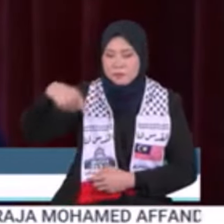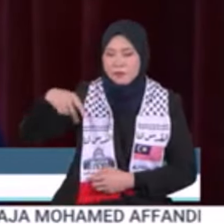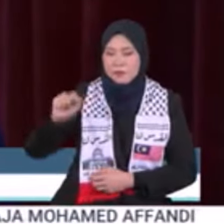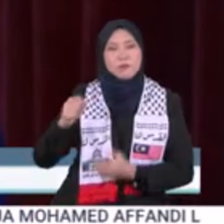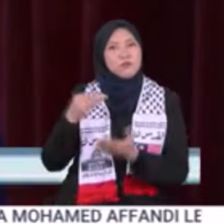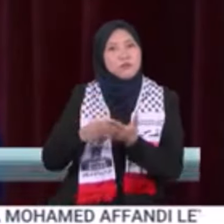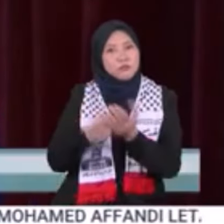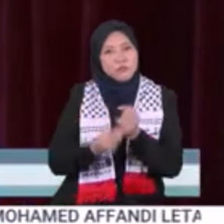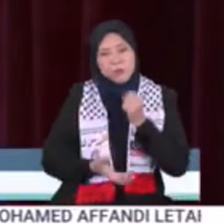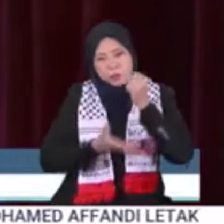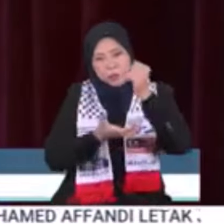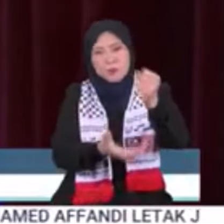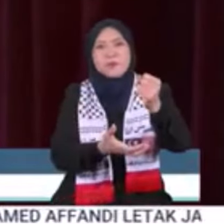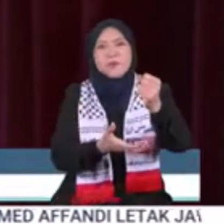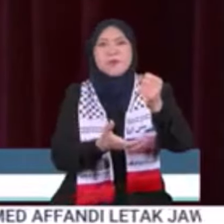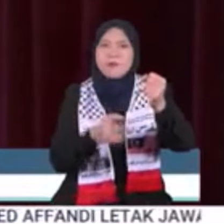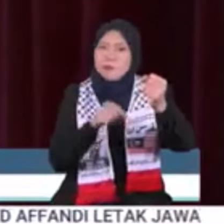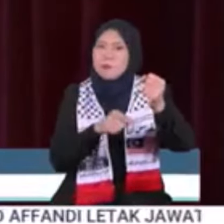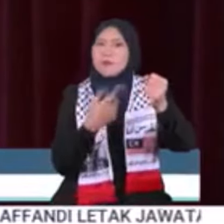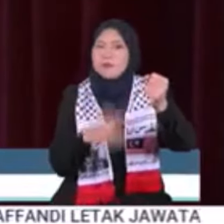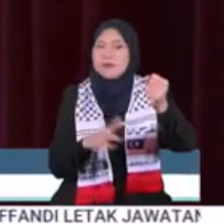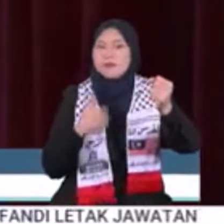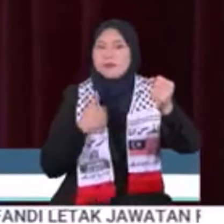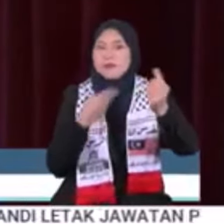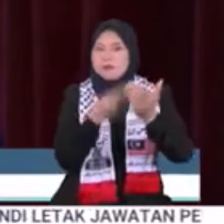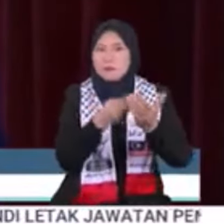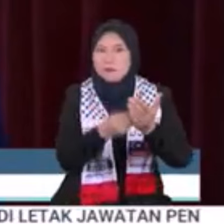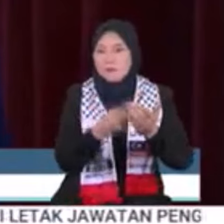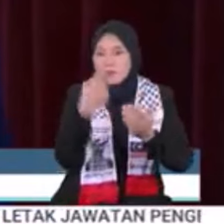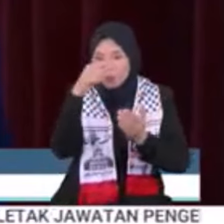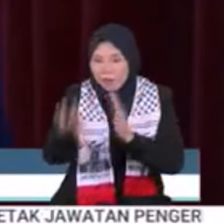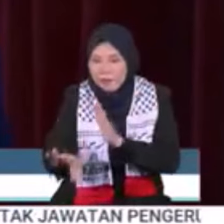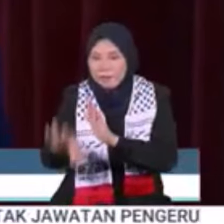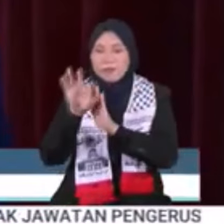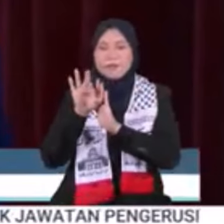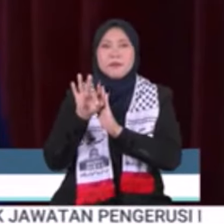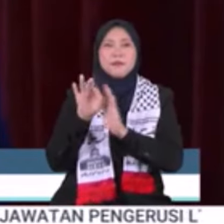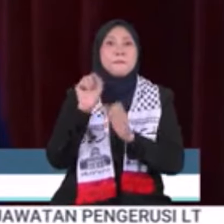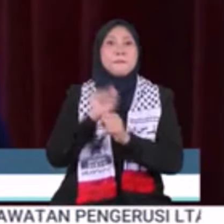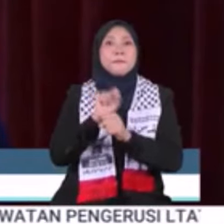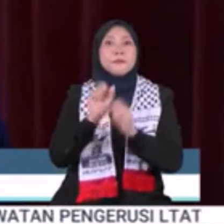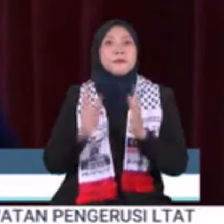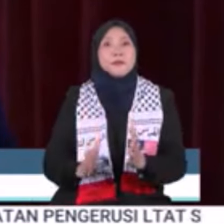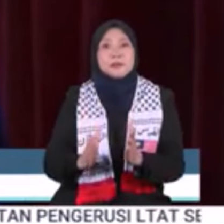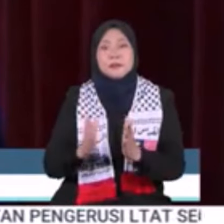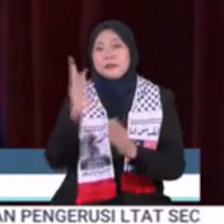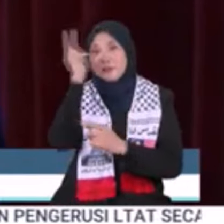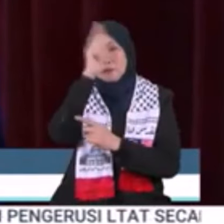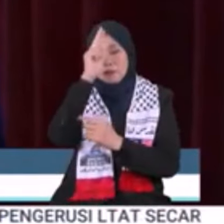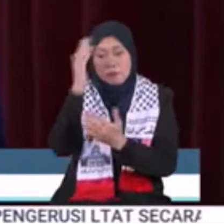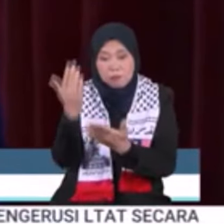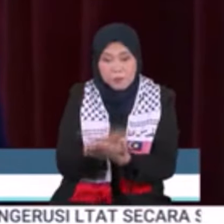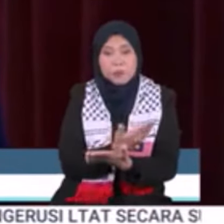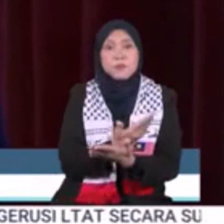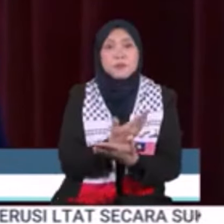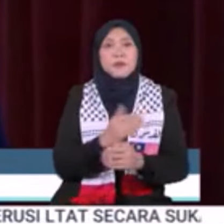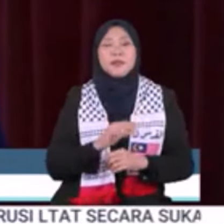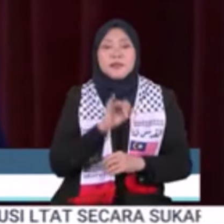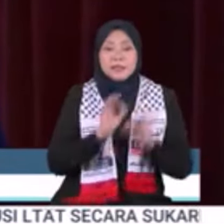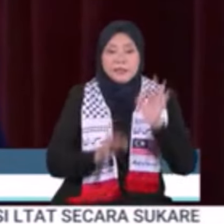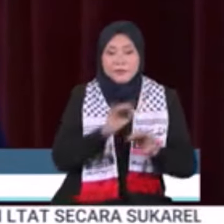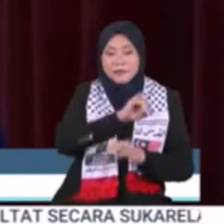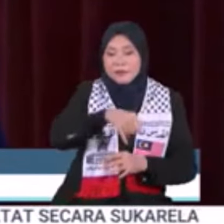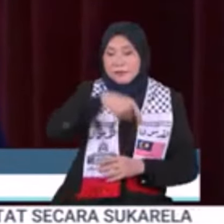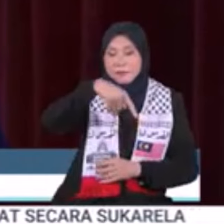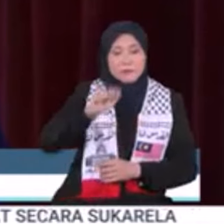peruntukan atau bad-badan yang melantik telah diberikan peruntukan untuk melantik penjawat-penjawat awam baru jadi kalau GPA